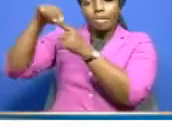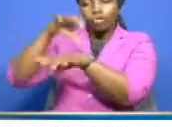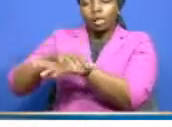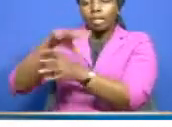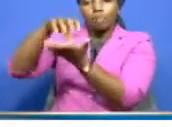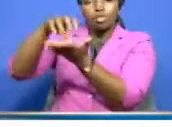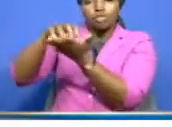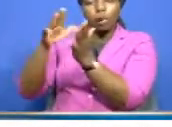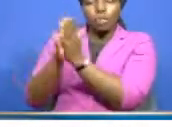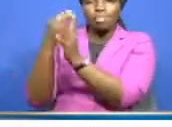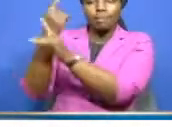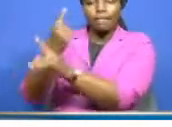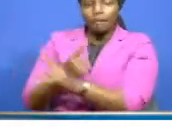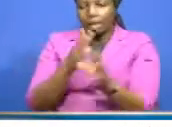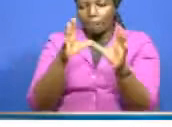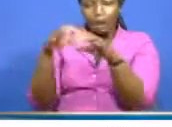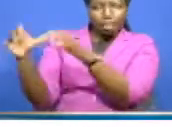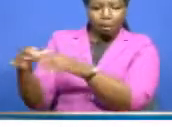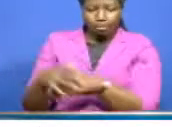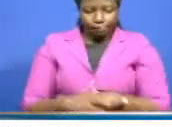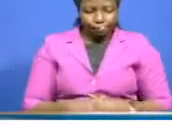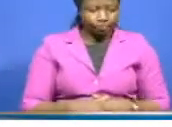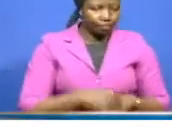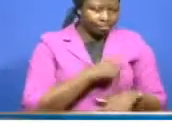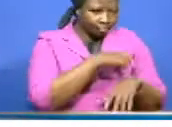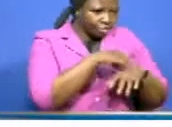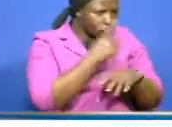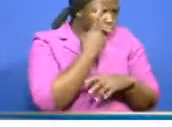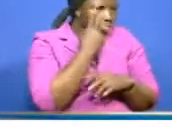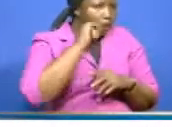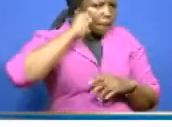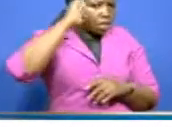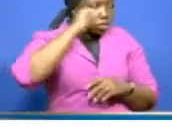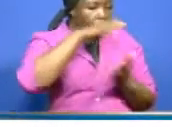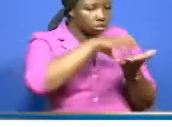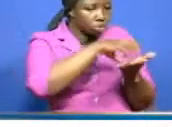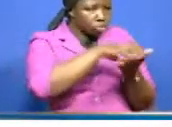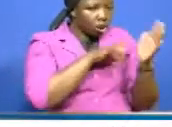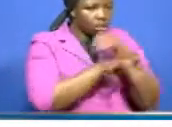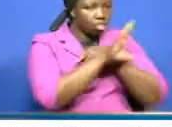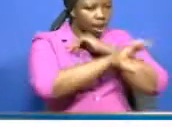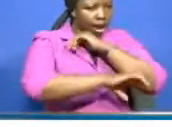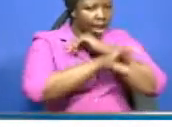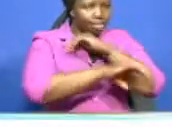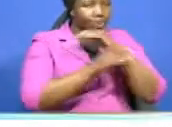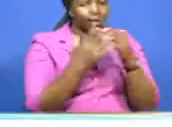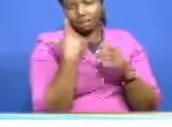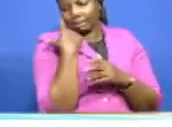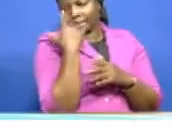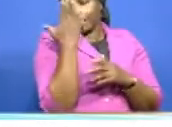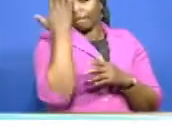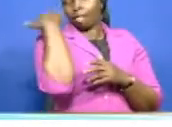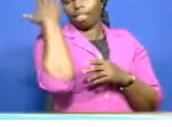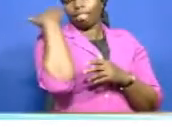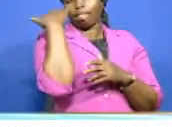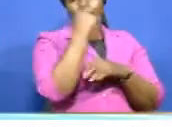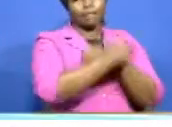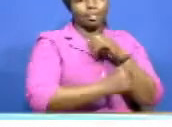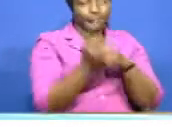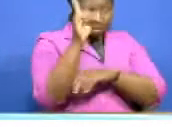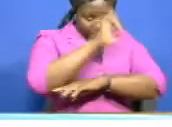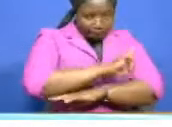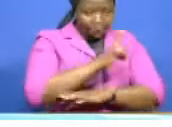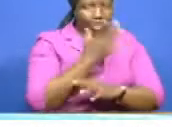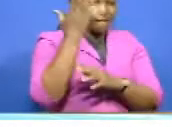tofauti. Na unapoangalia hali ambavyo imekuwa ya kisiasa humu nchini katika siku za hapo awali, miaka ya hapo awali,